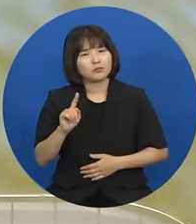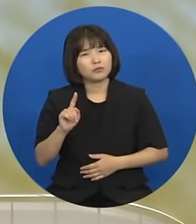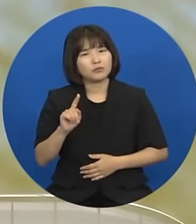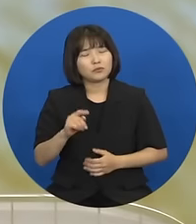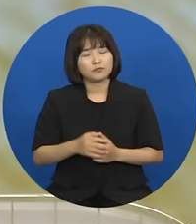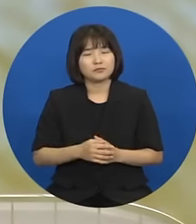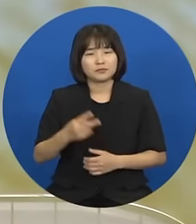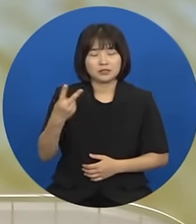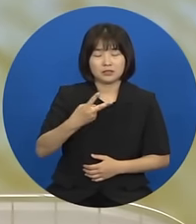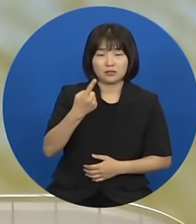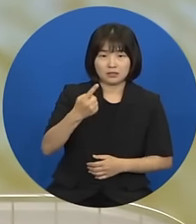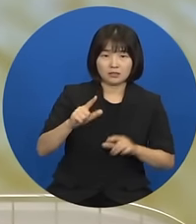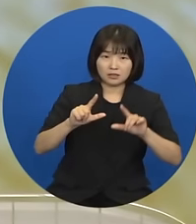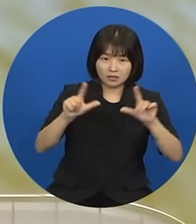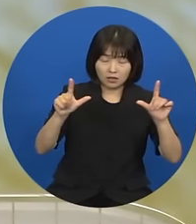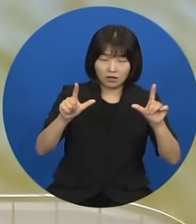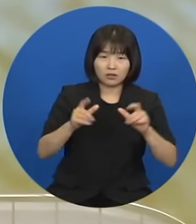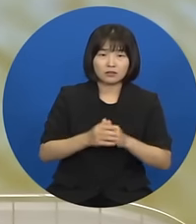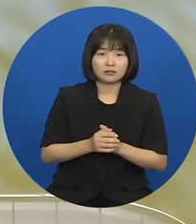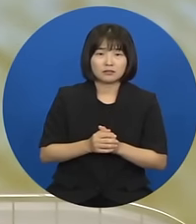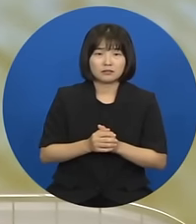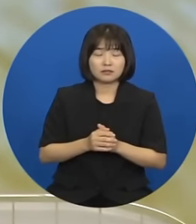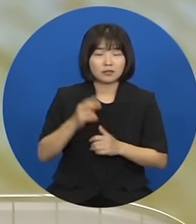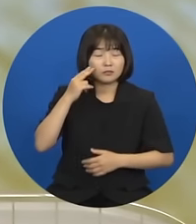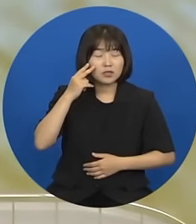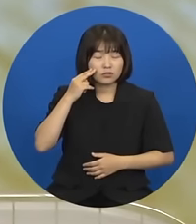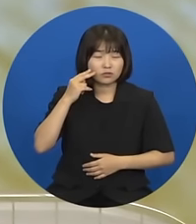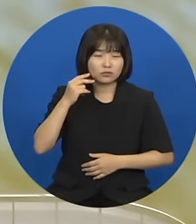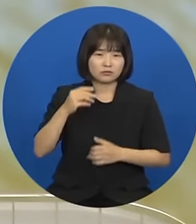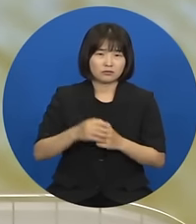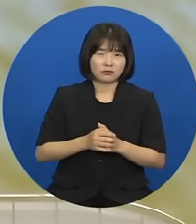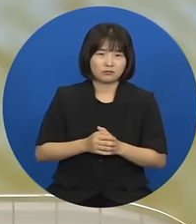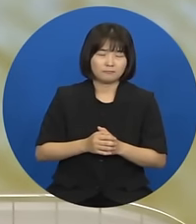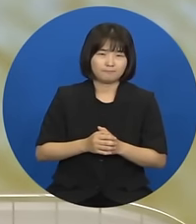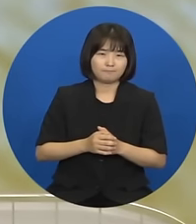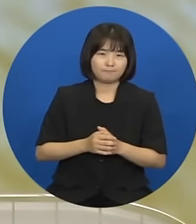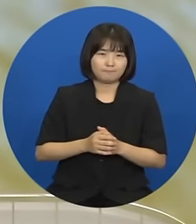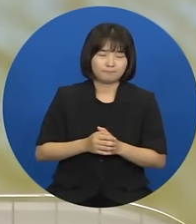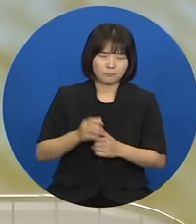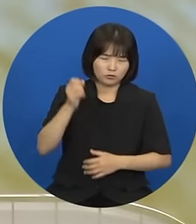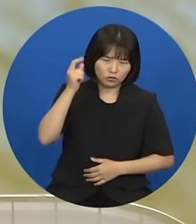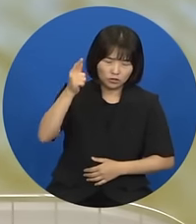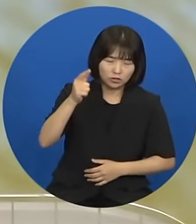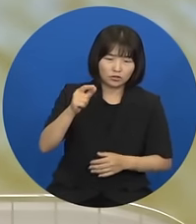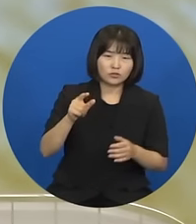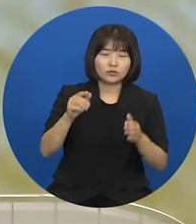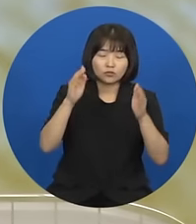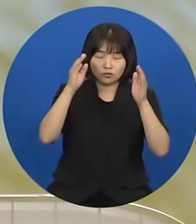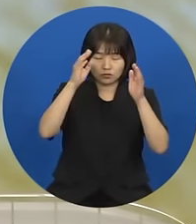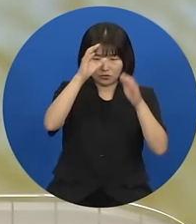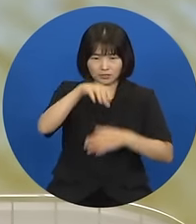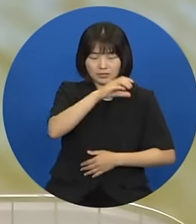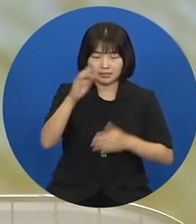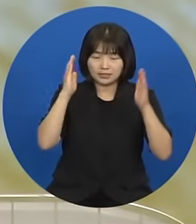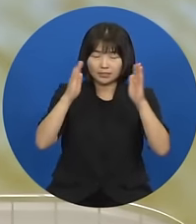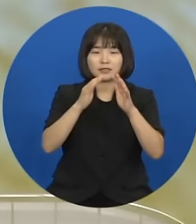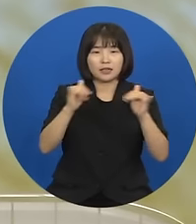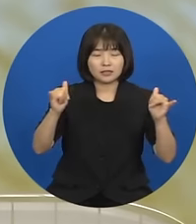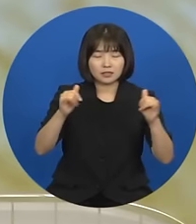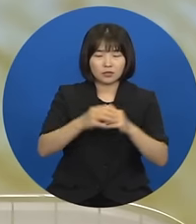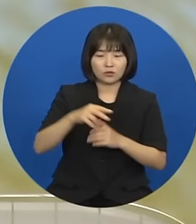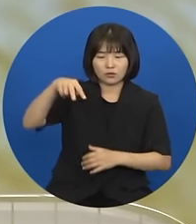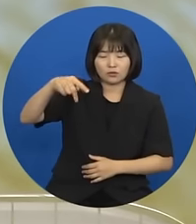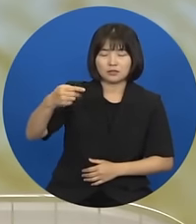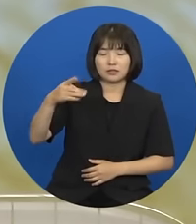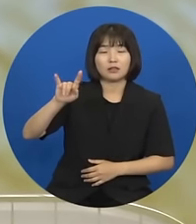2001년 타임지에서는 미국 최고의 신학자로 스탠리 하우 어워스를 선정하였습니다. 그는 참